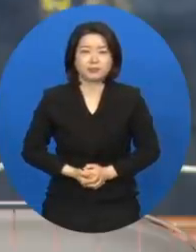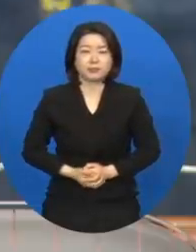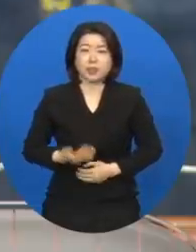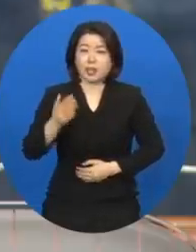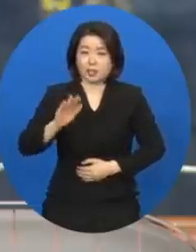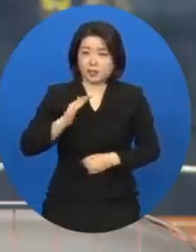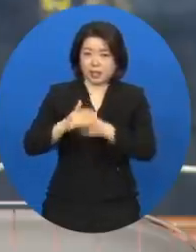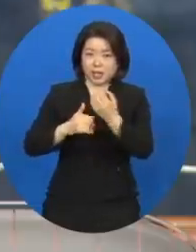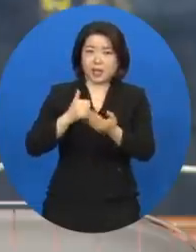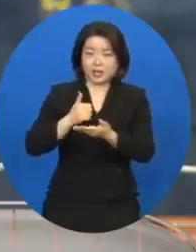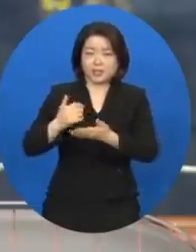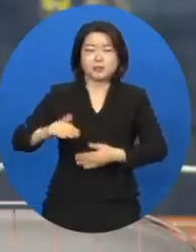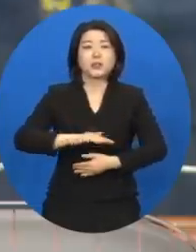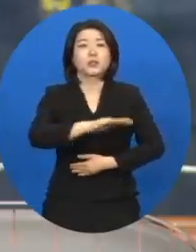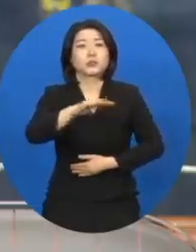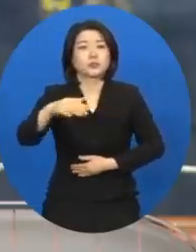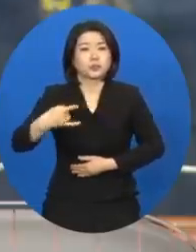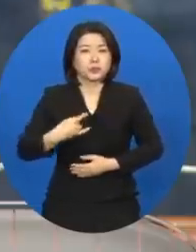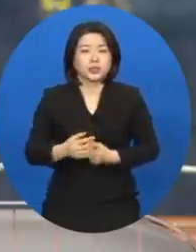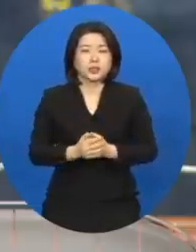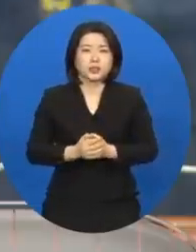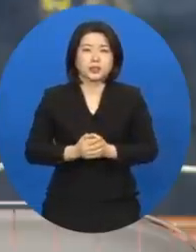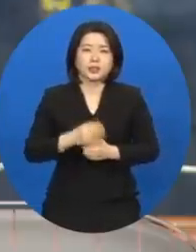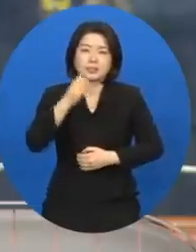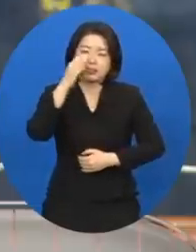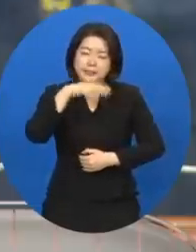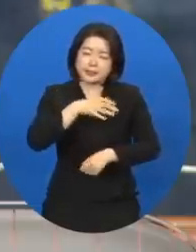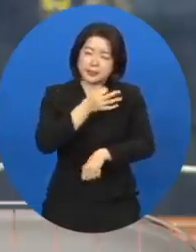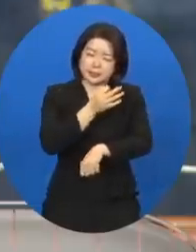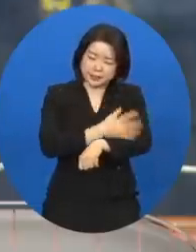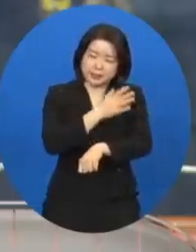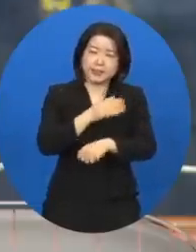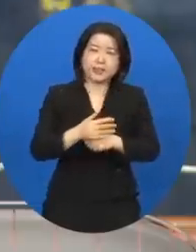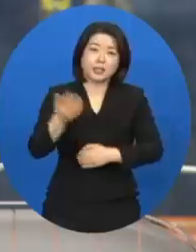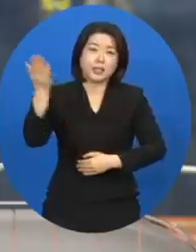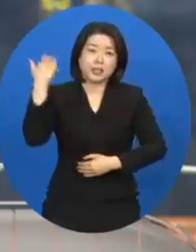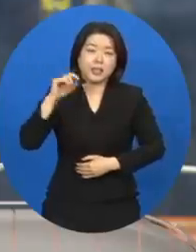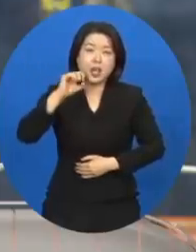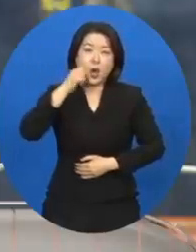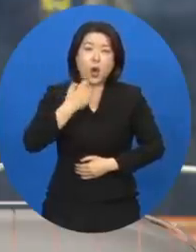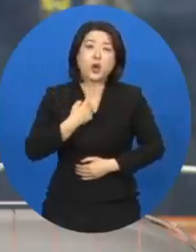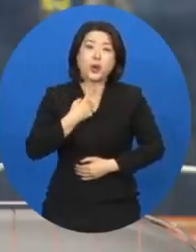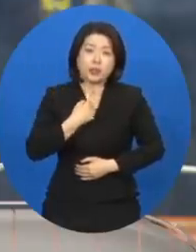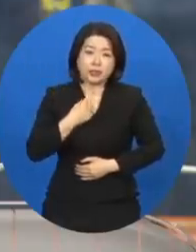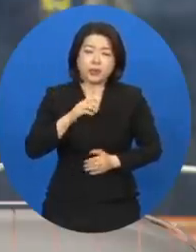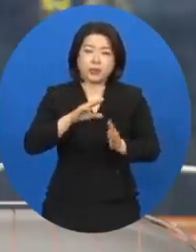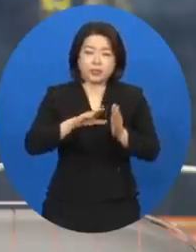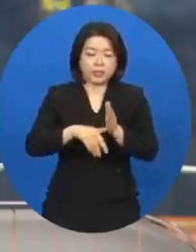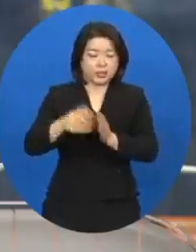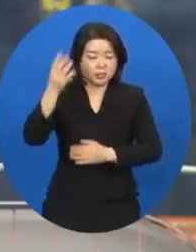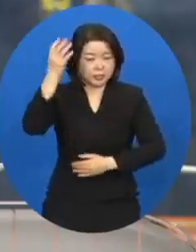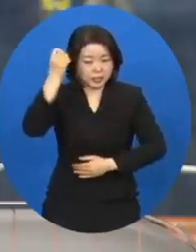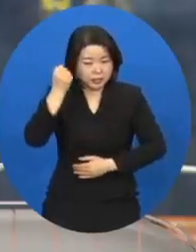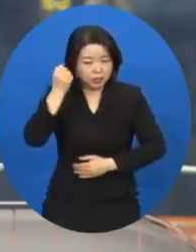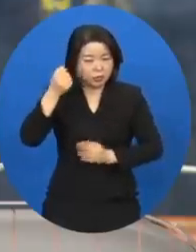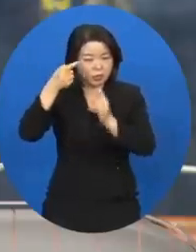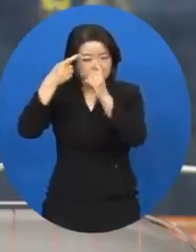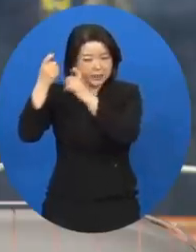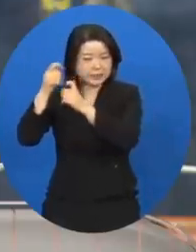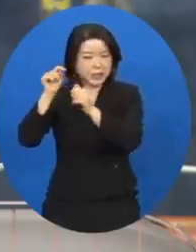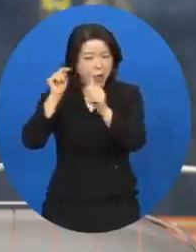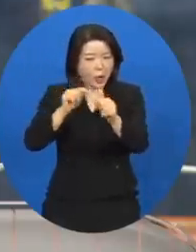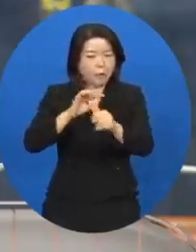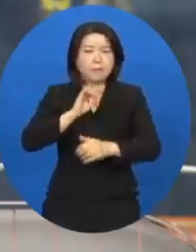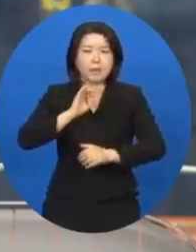근데 하나님께서 우리에게 그저 단순히 그때 그 어려웠던 시절을 기억하고 기념하라는